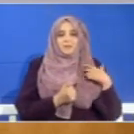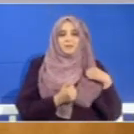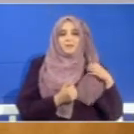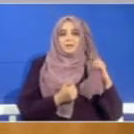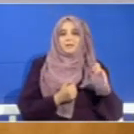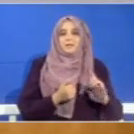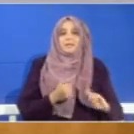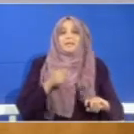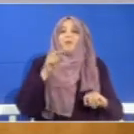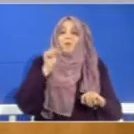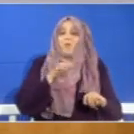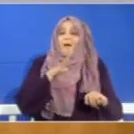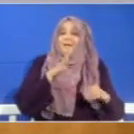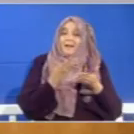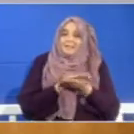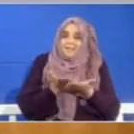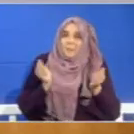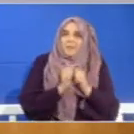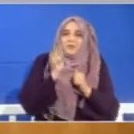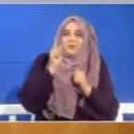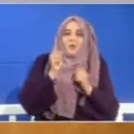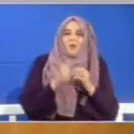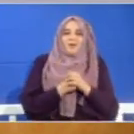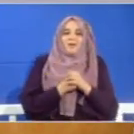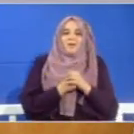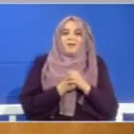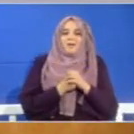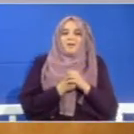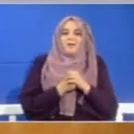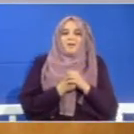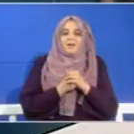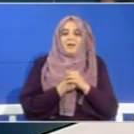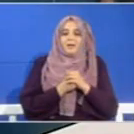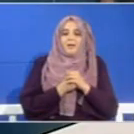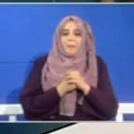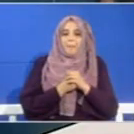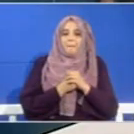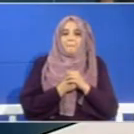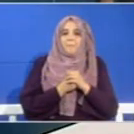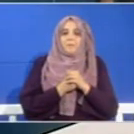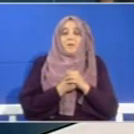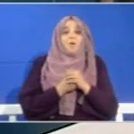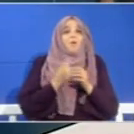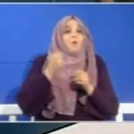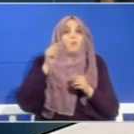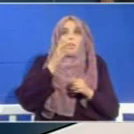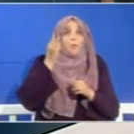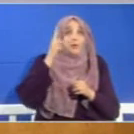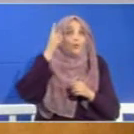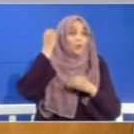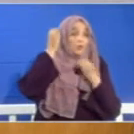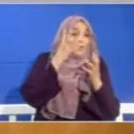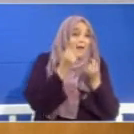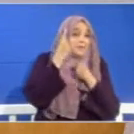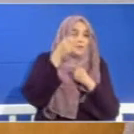يكون حبيت توضع مع ربي سبحانه عز وجل ولا تغبط حق المنعم عليك، على الأقل